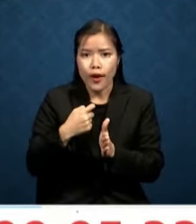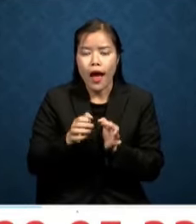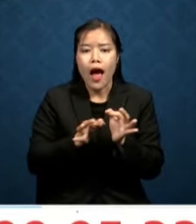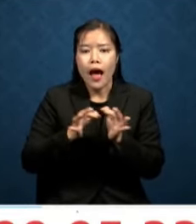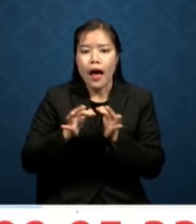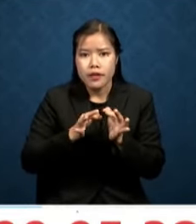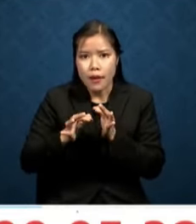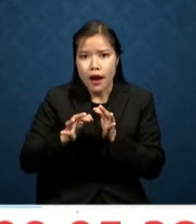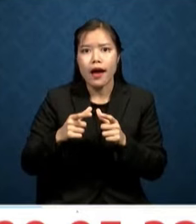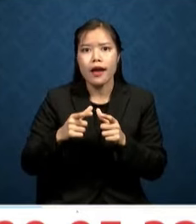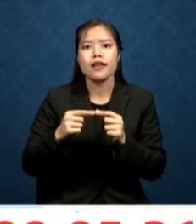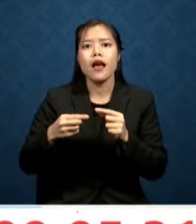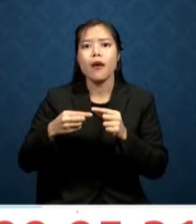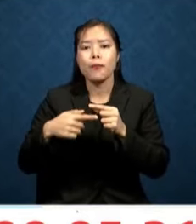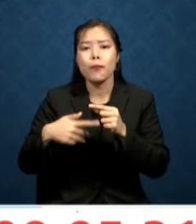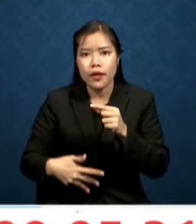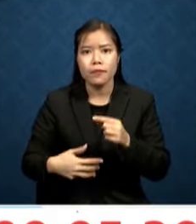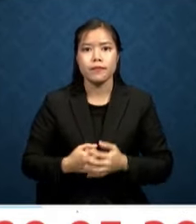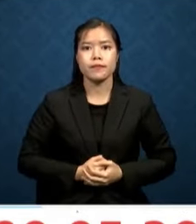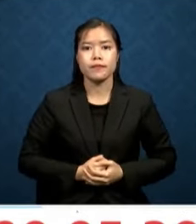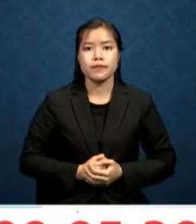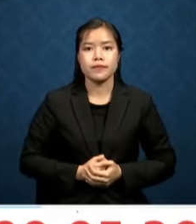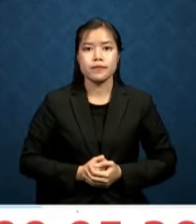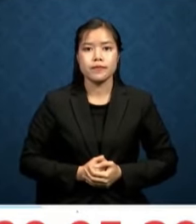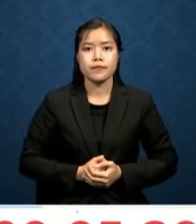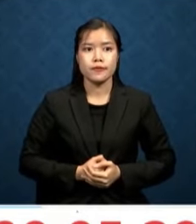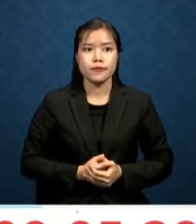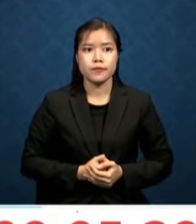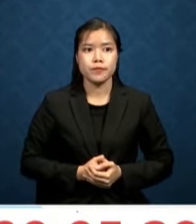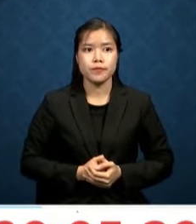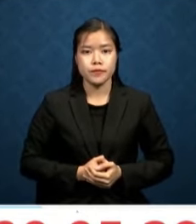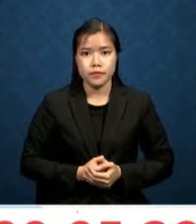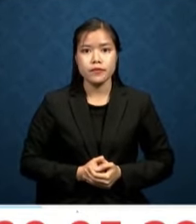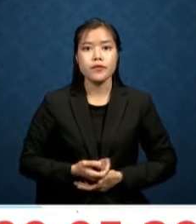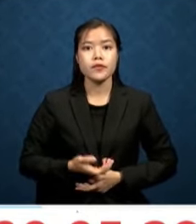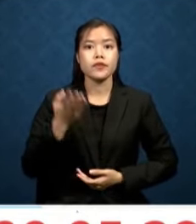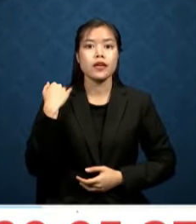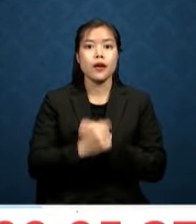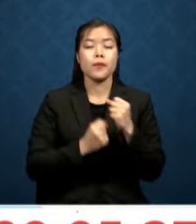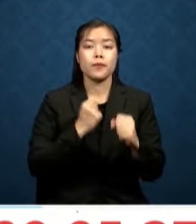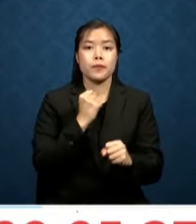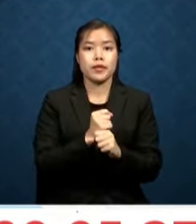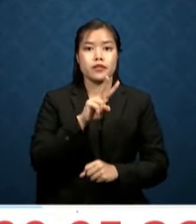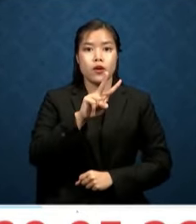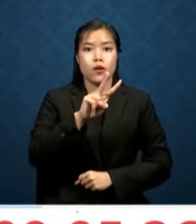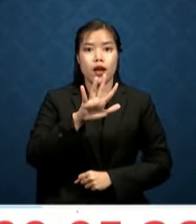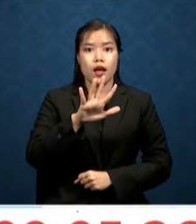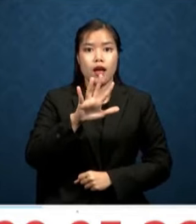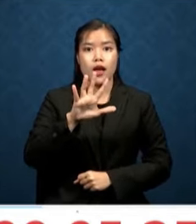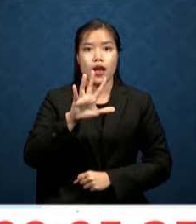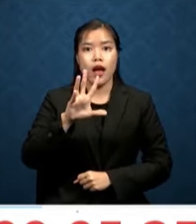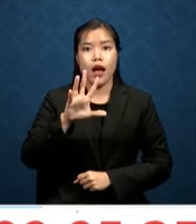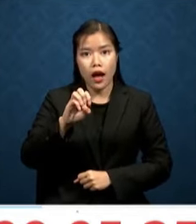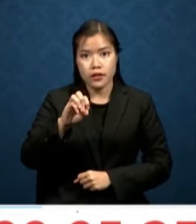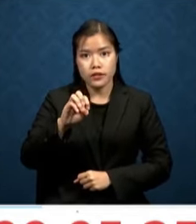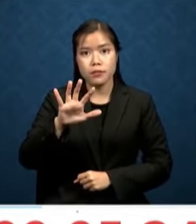างซึ่งแน่นอนครับจากการที่ในปี2555ประเทศไ